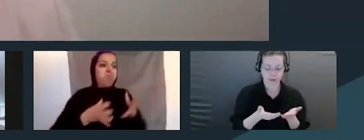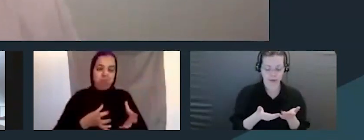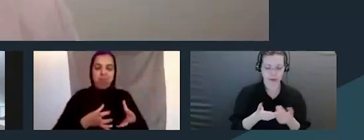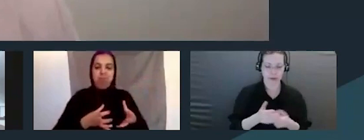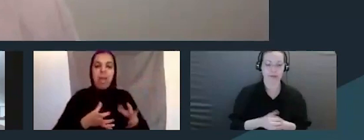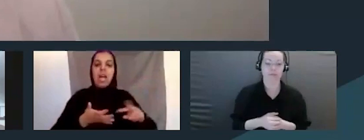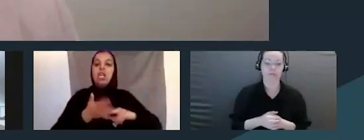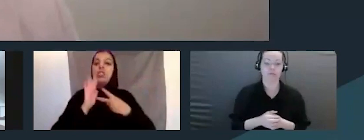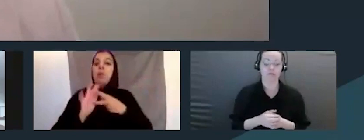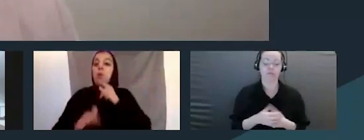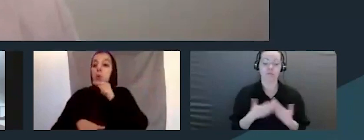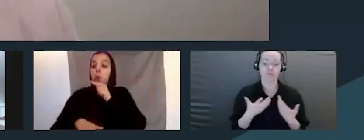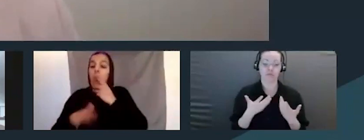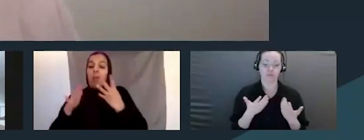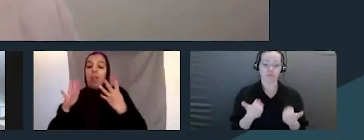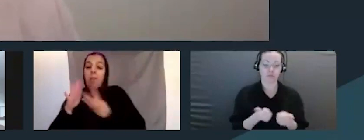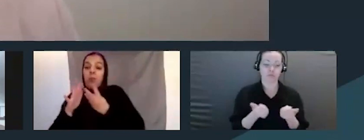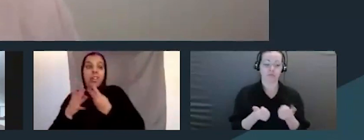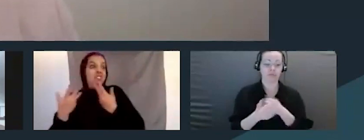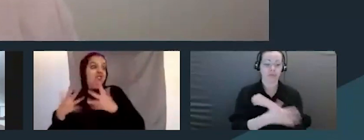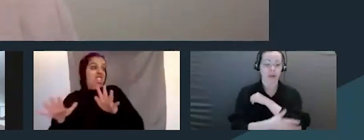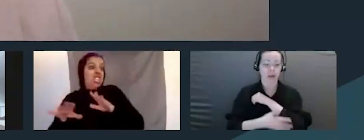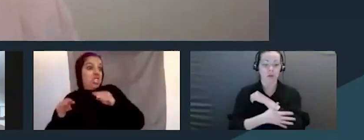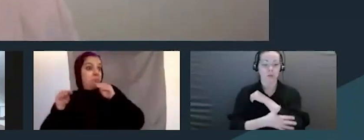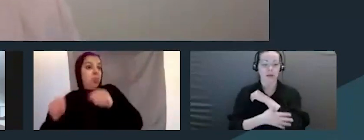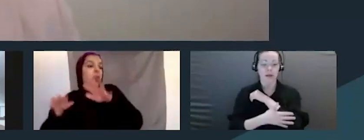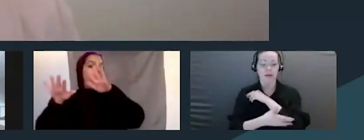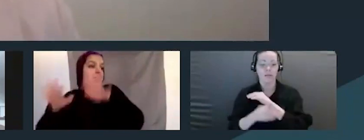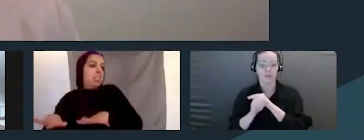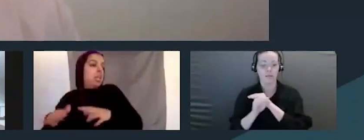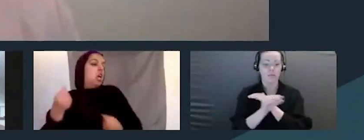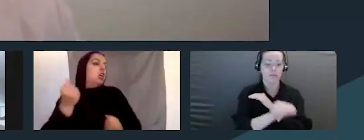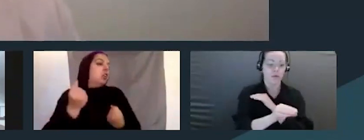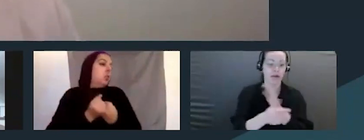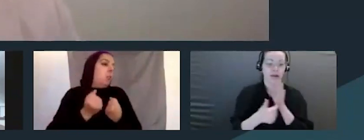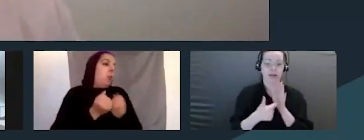dans la région viennent dans le cadre du parrainage ou du regroupement familial.